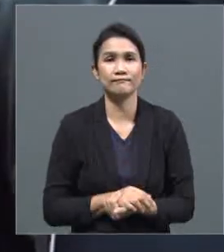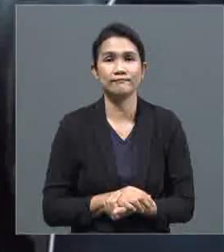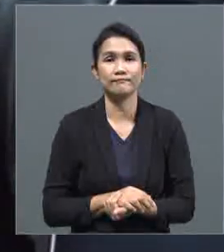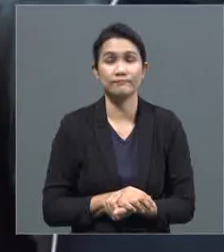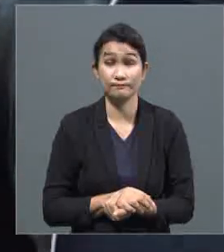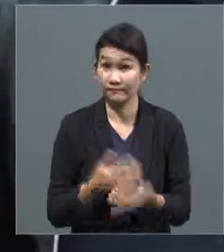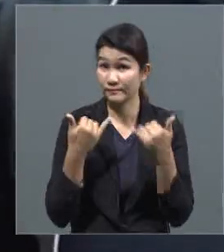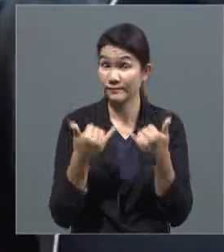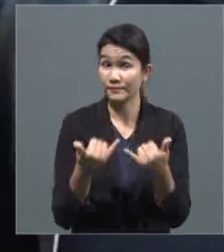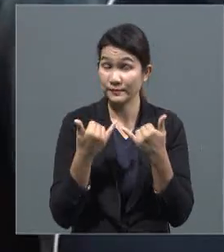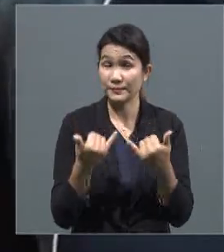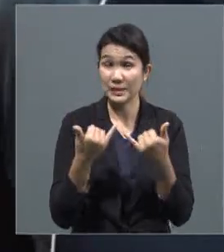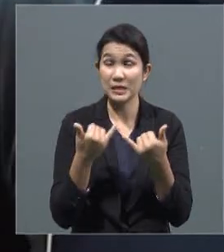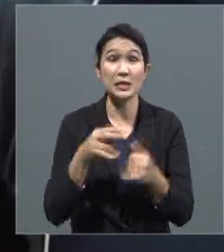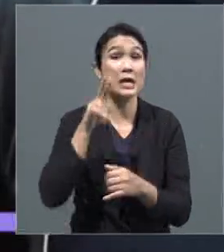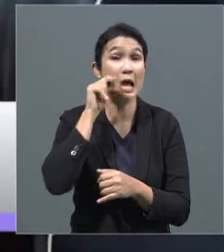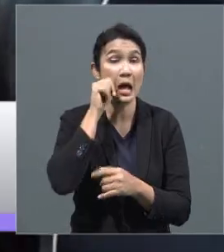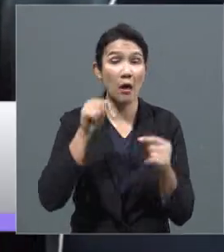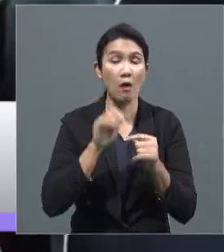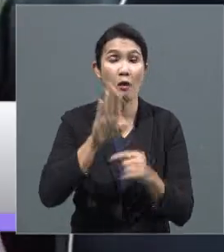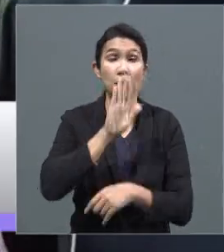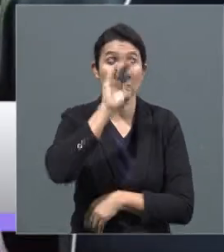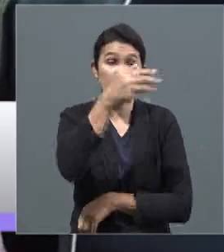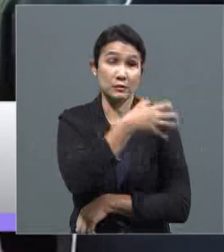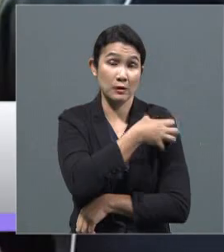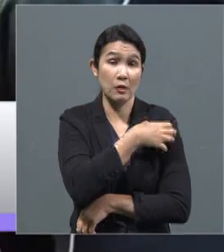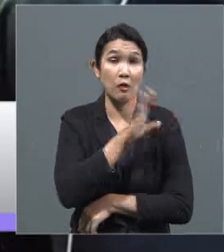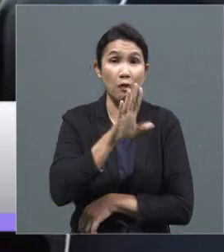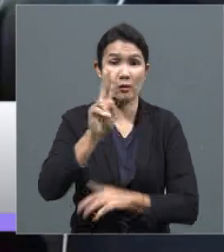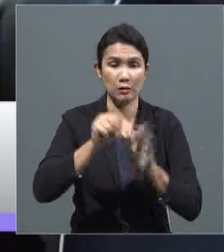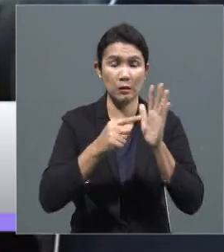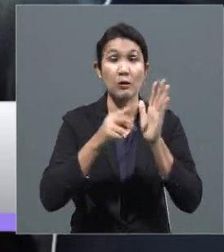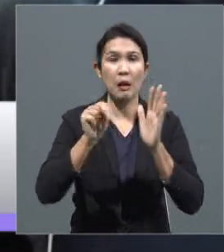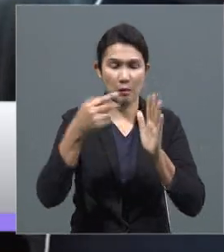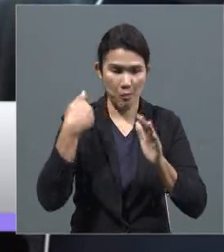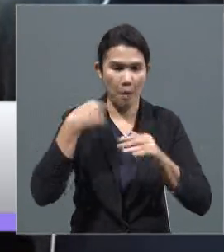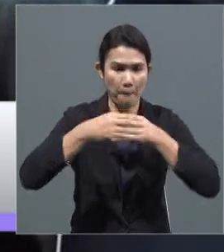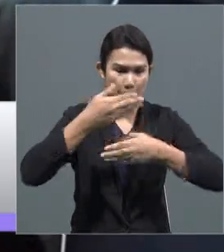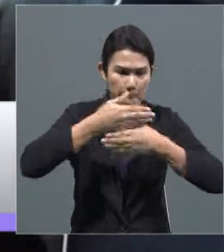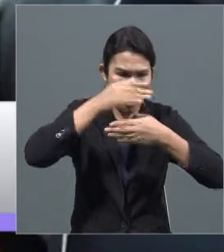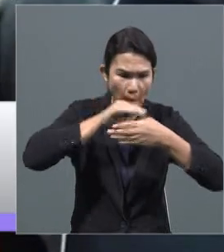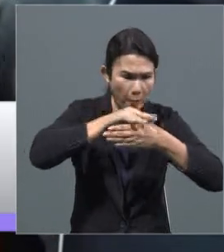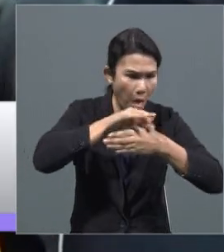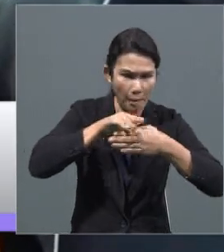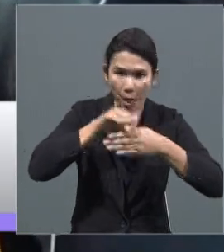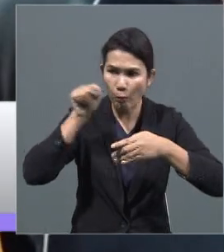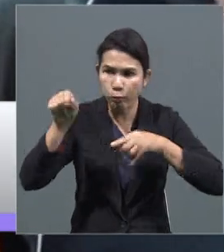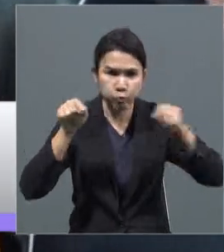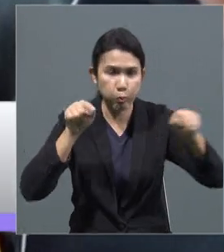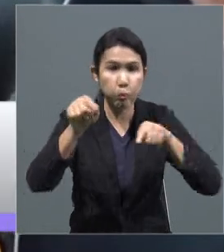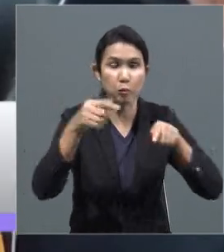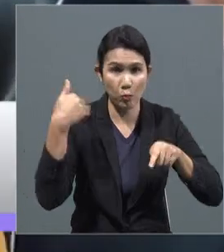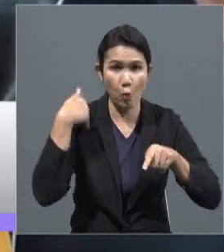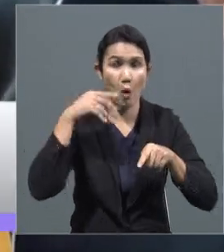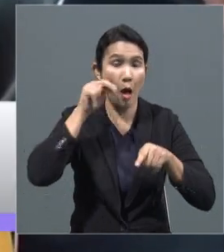ณขณะนี้น้ำในเขตเทศบาลเมืองน่านนะครับมีรอยรั่วหลายจุดนะครับระดับน้ำค่อนข้างสูง8เมตร